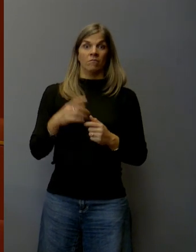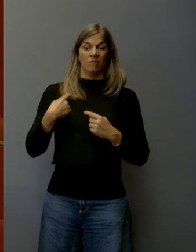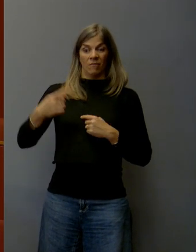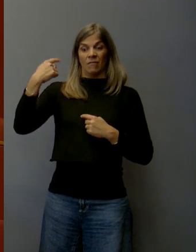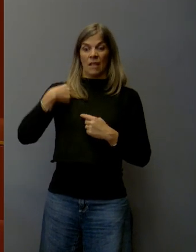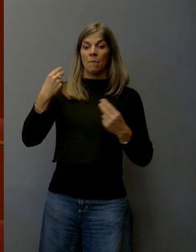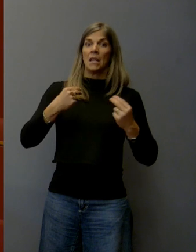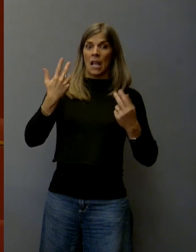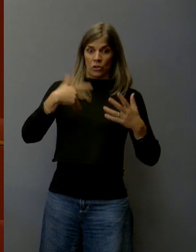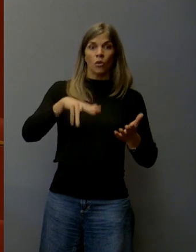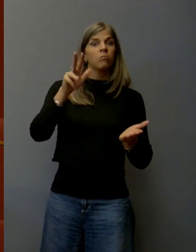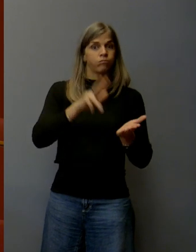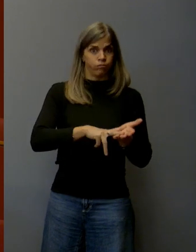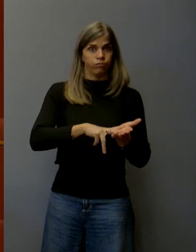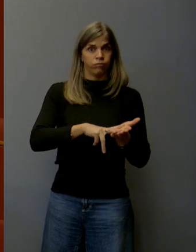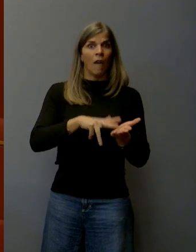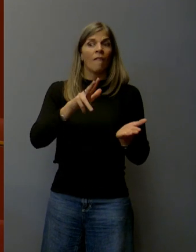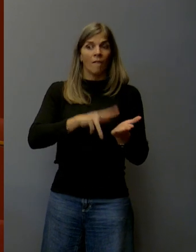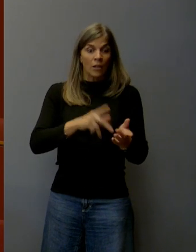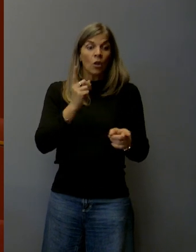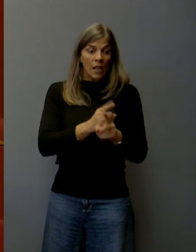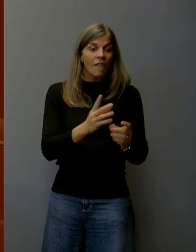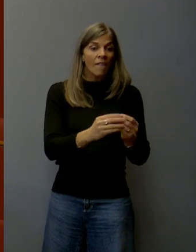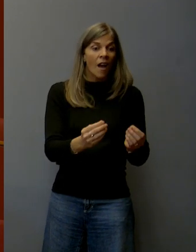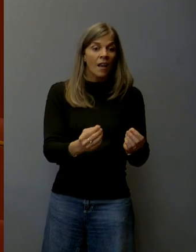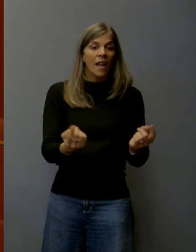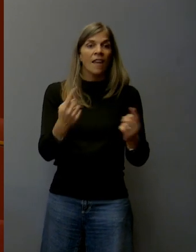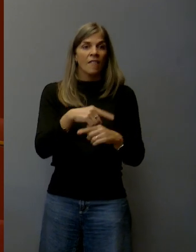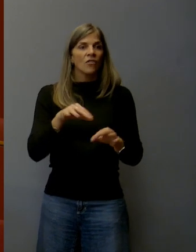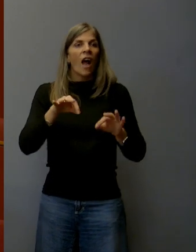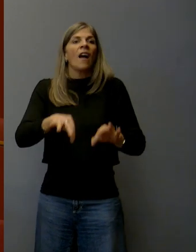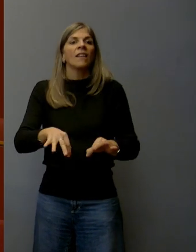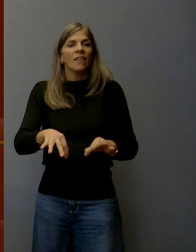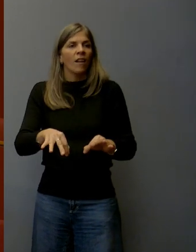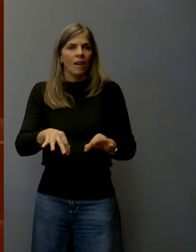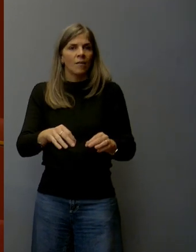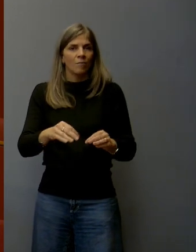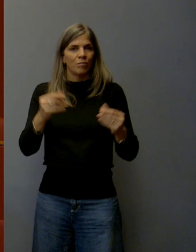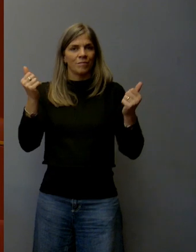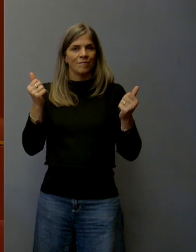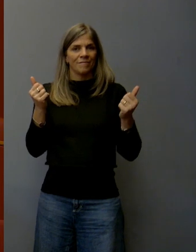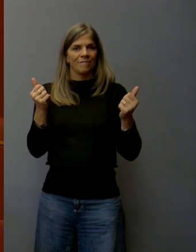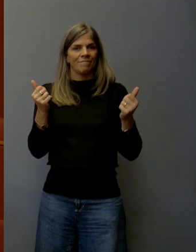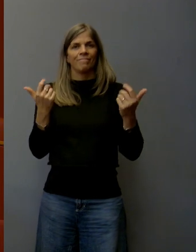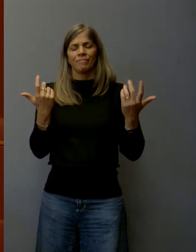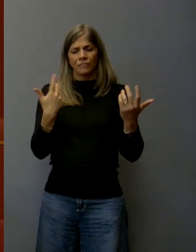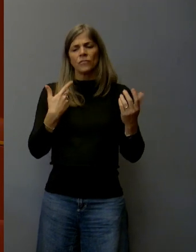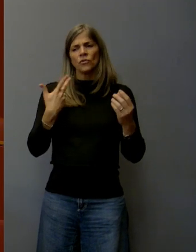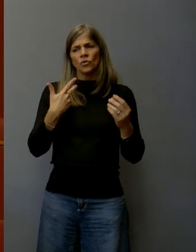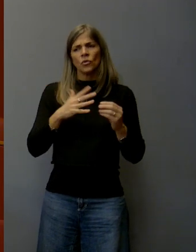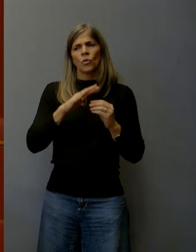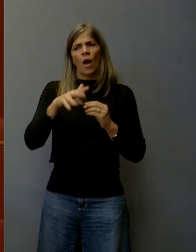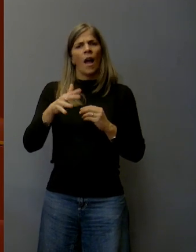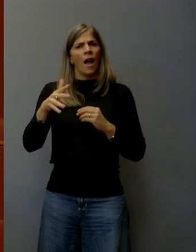di differenza tra realtà e previsione potrei potrei aggiungere altri Altri